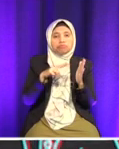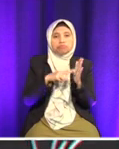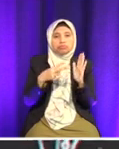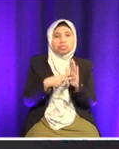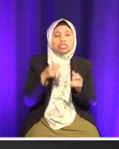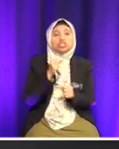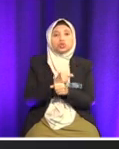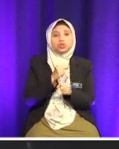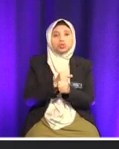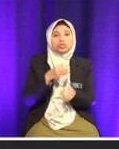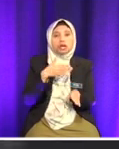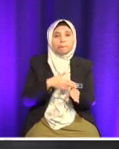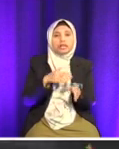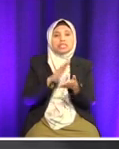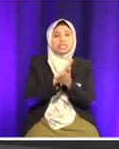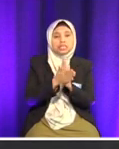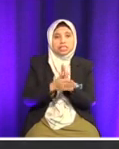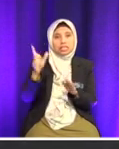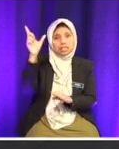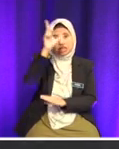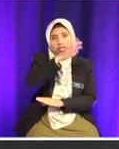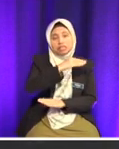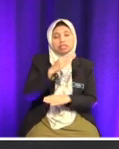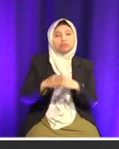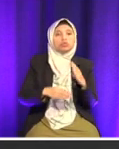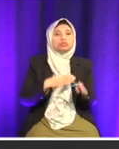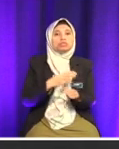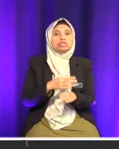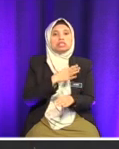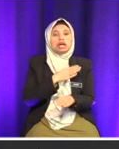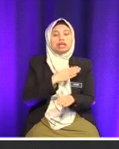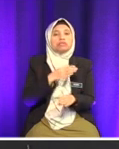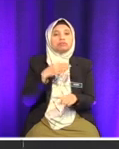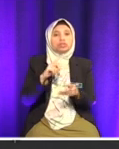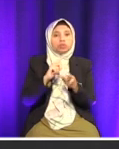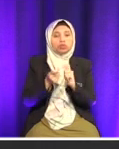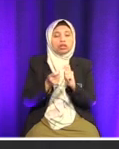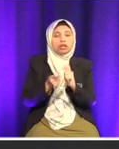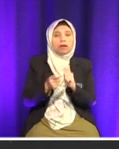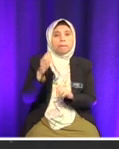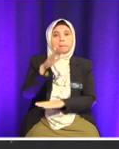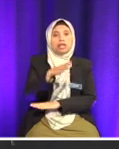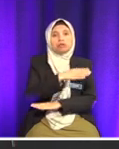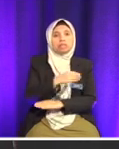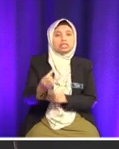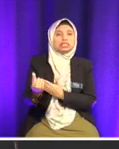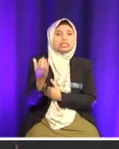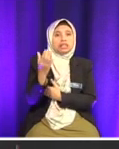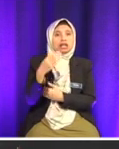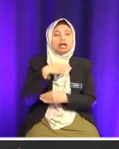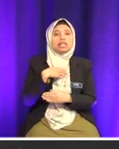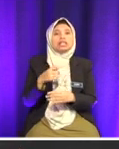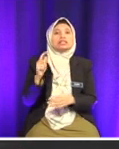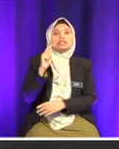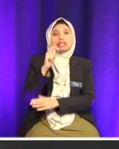sesungguhnya pada kejadian lagi dan bumi dan pada batu karang malam dan siang Adik tanda-tanda kekuasaan Allah